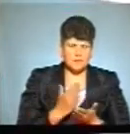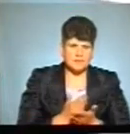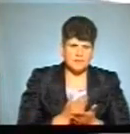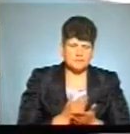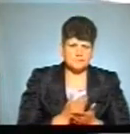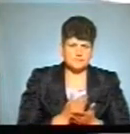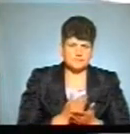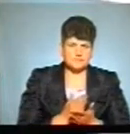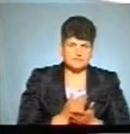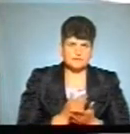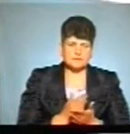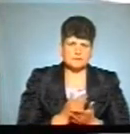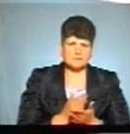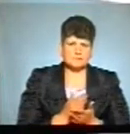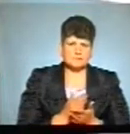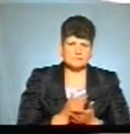бути?